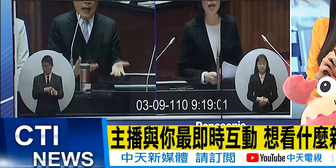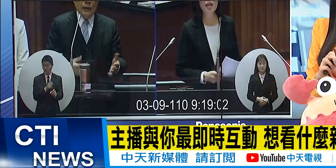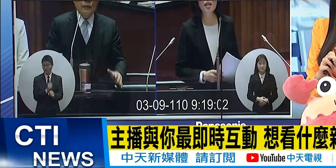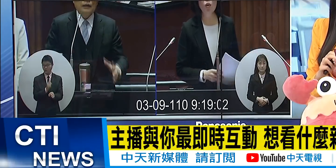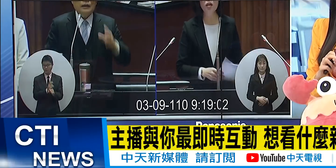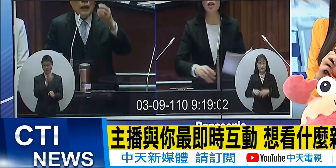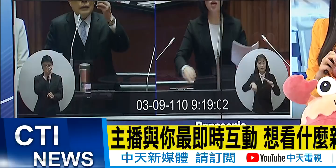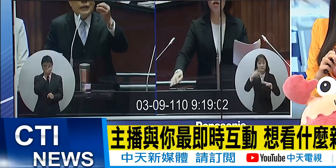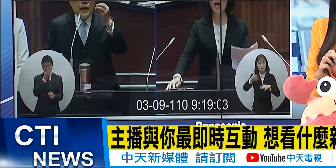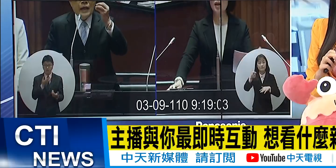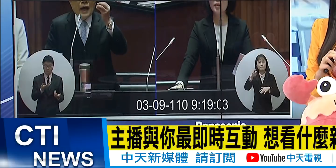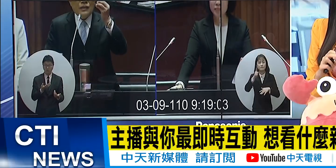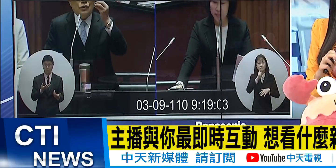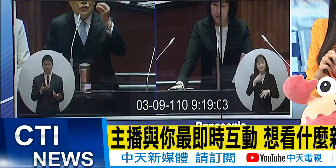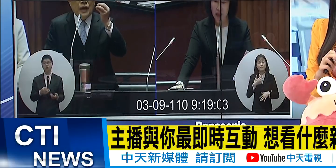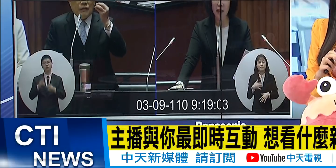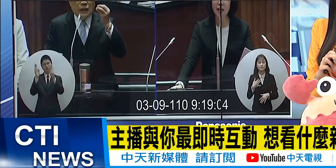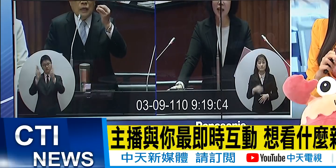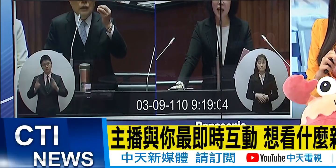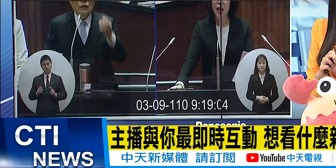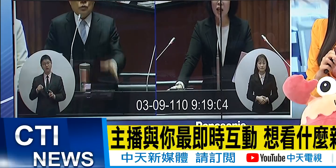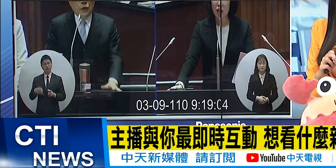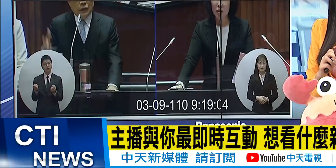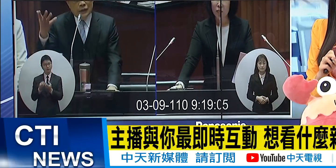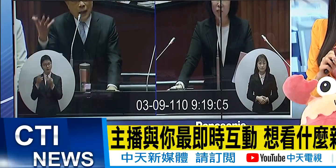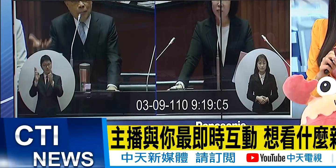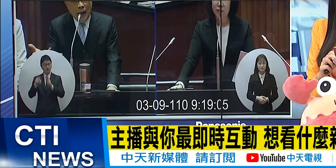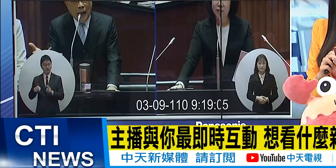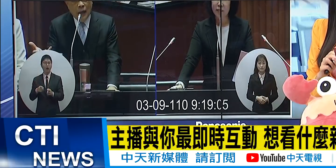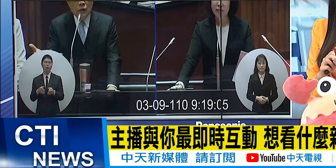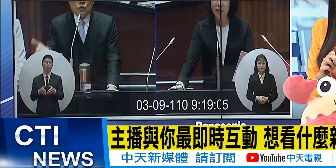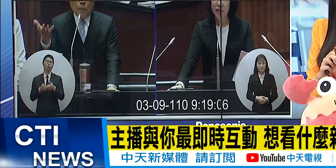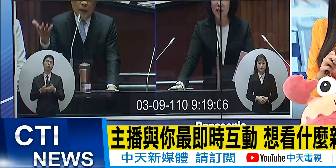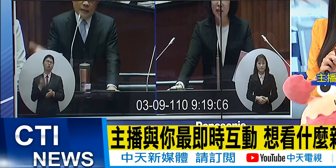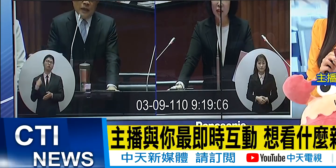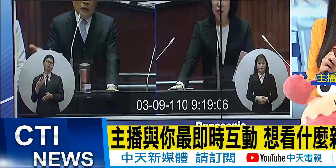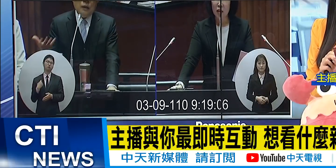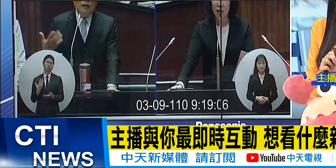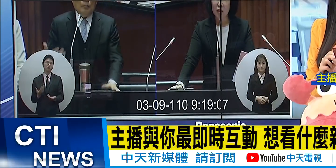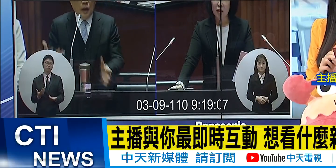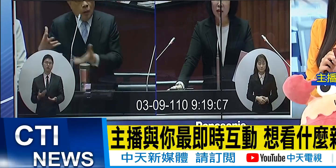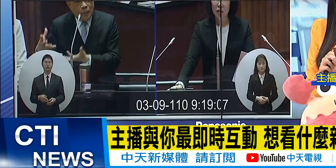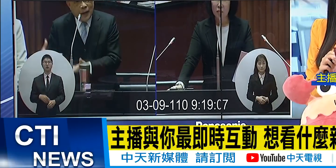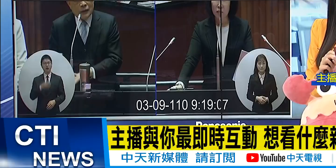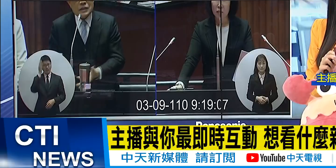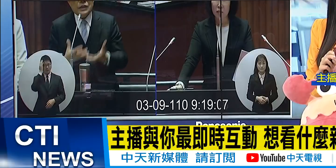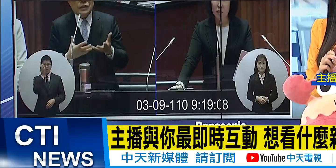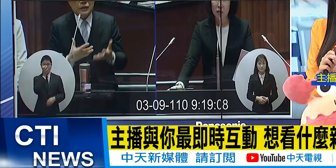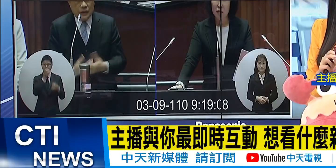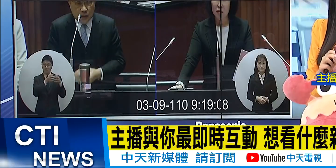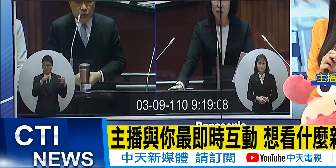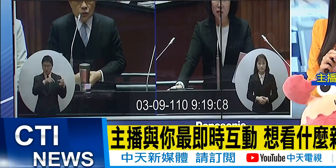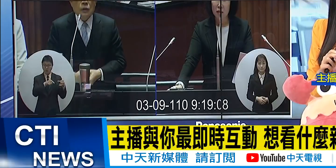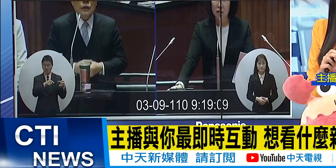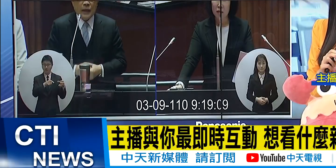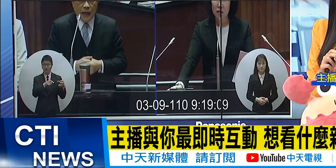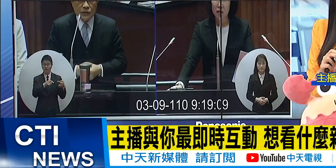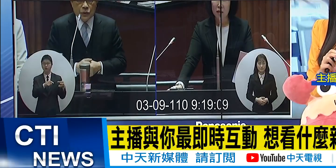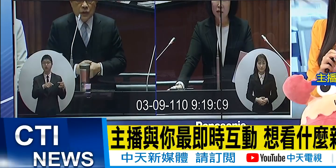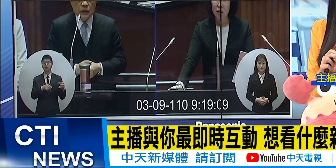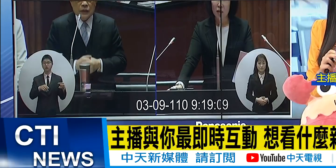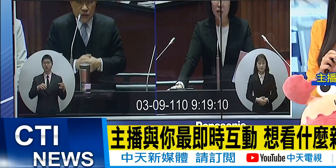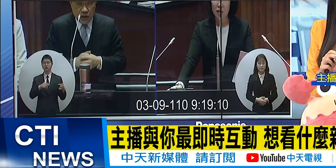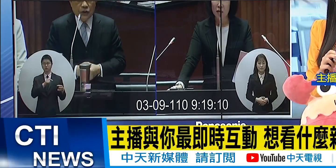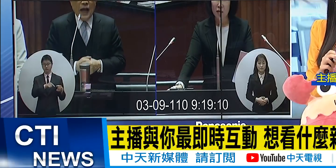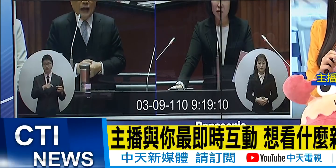要来看看的是呢，吴崇山网友说骗神明的莱猪党，还有网友 Jovi 后，他说吃到肥滋滋，拿到